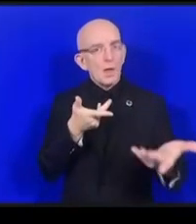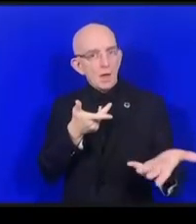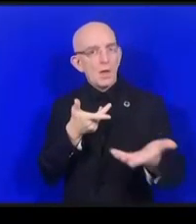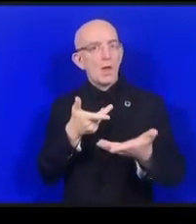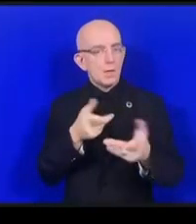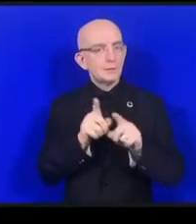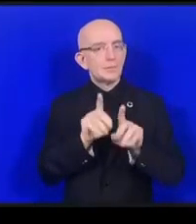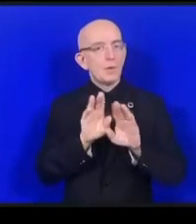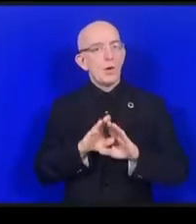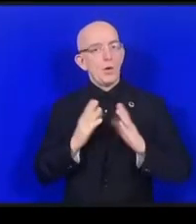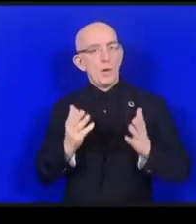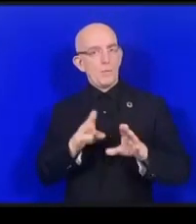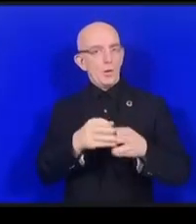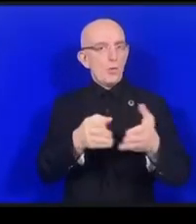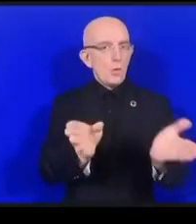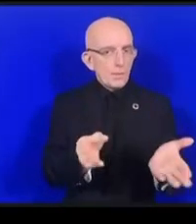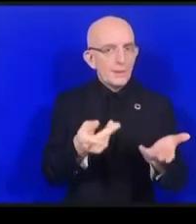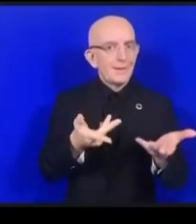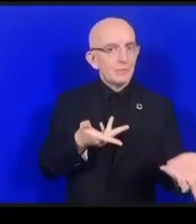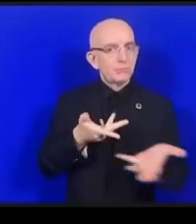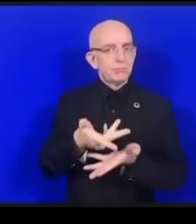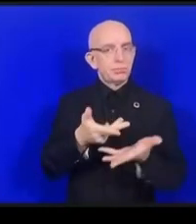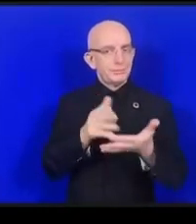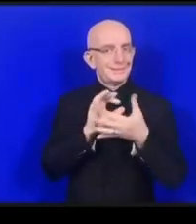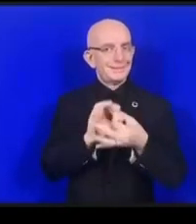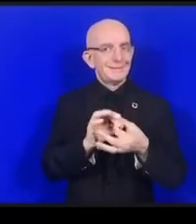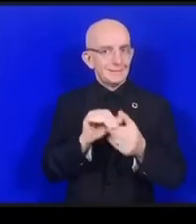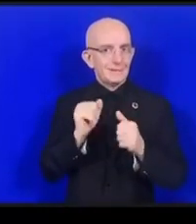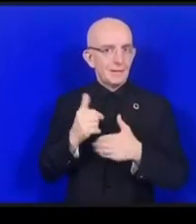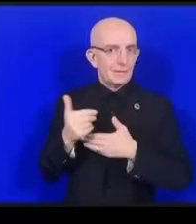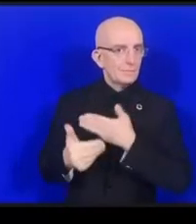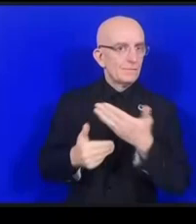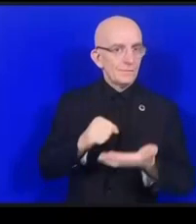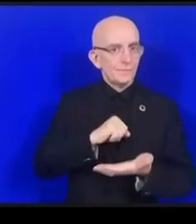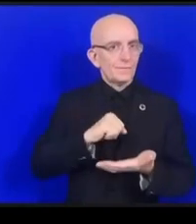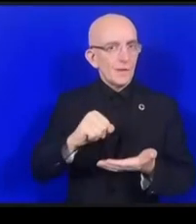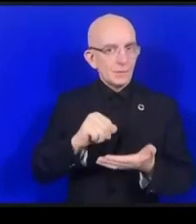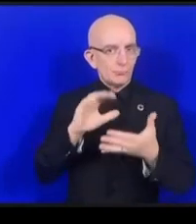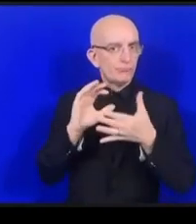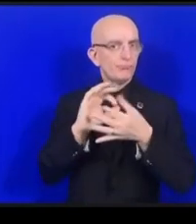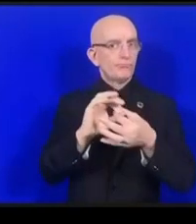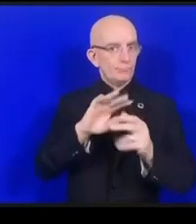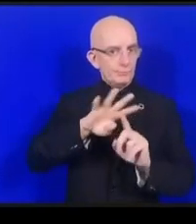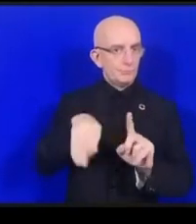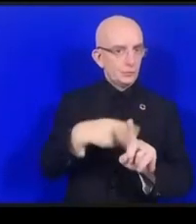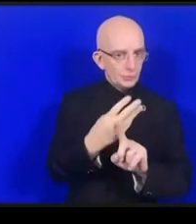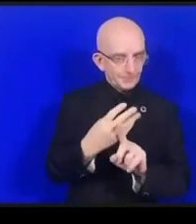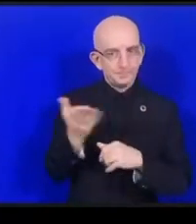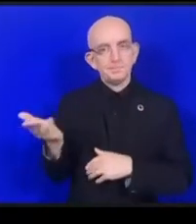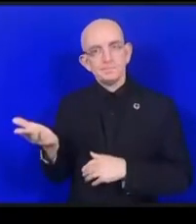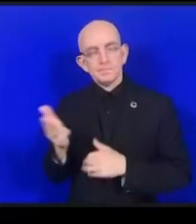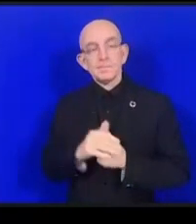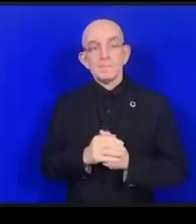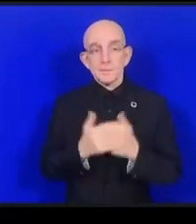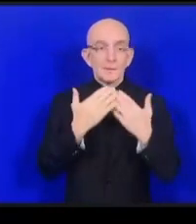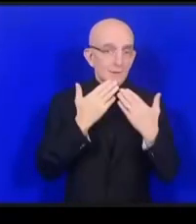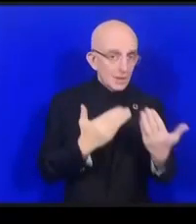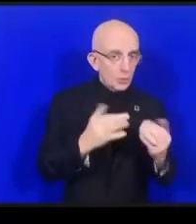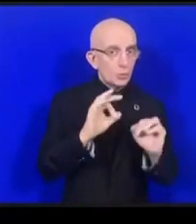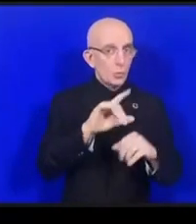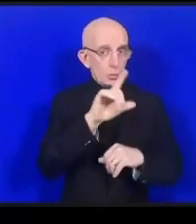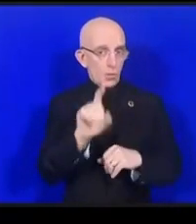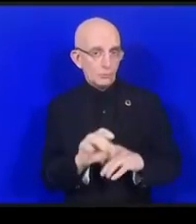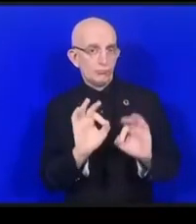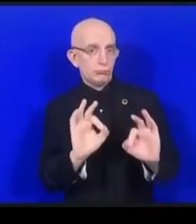рамках динамической коалиции интернет когда мы только начали нашу работу Это было